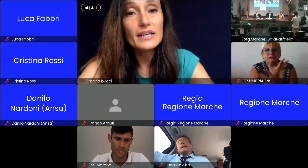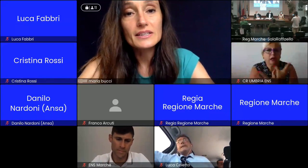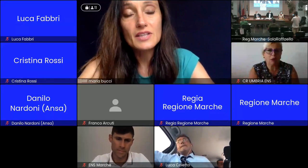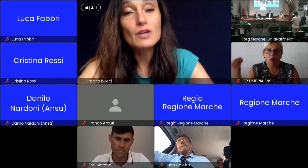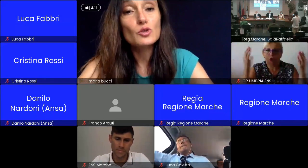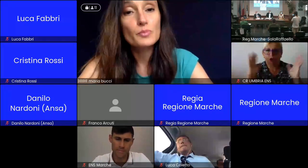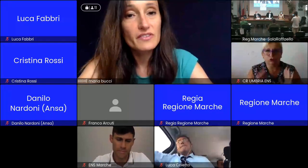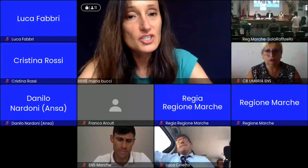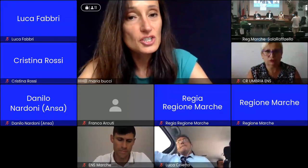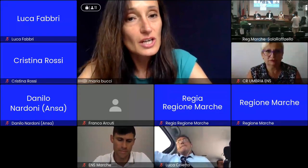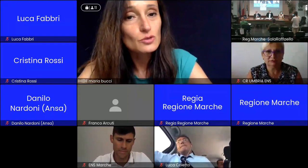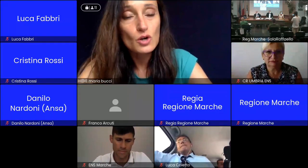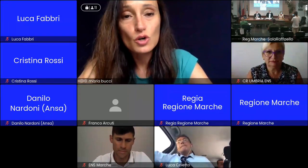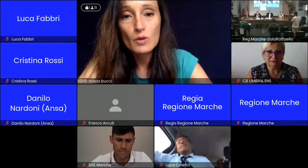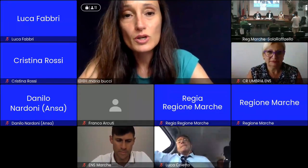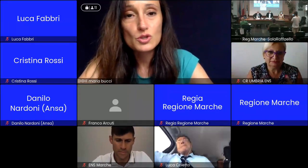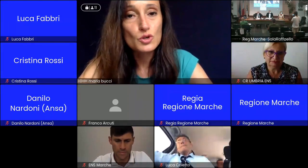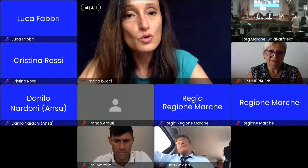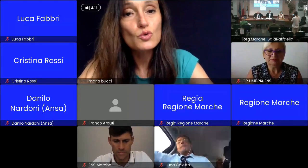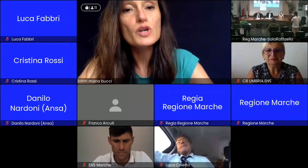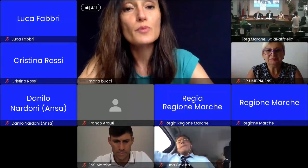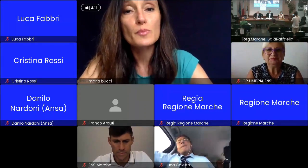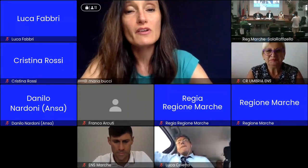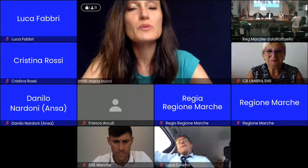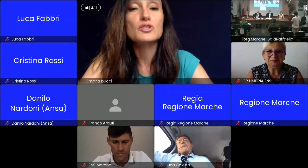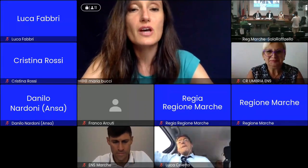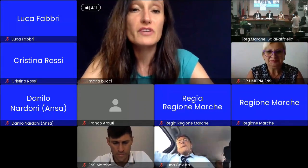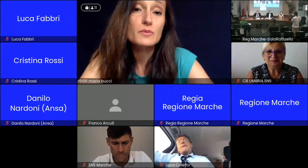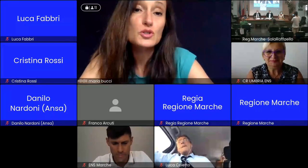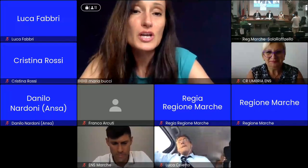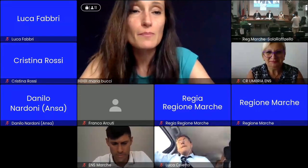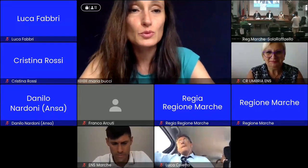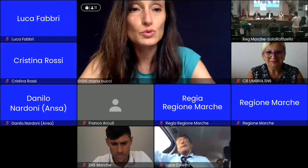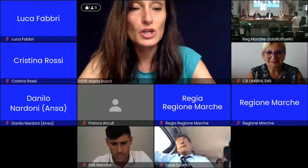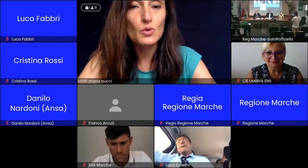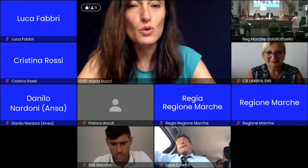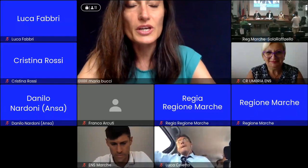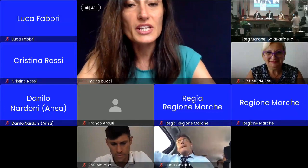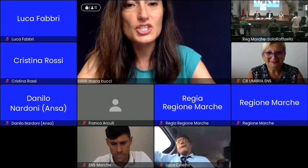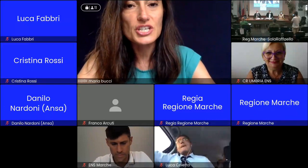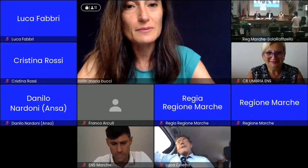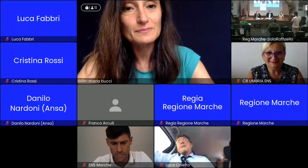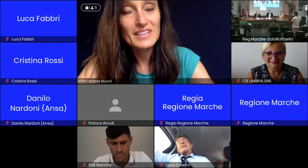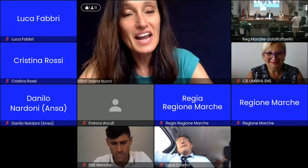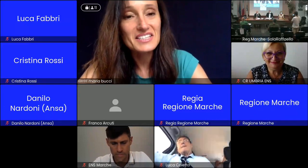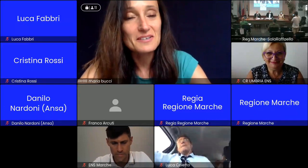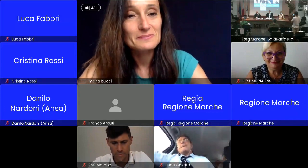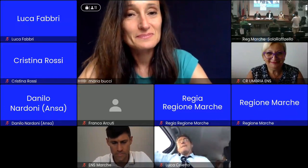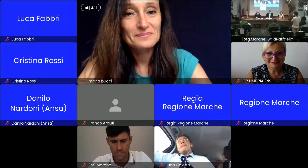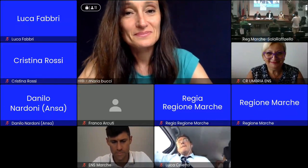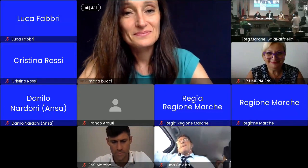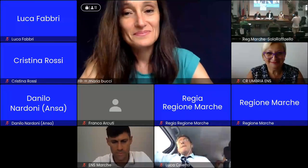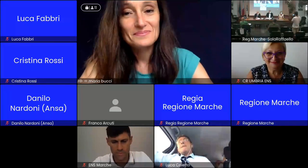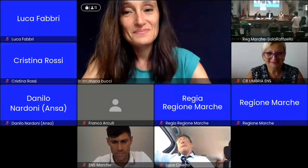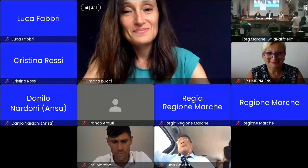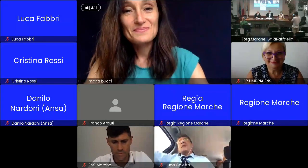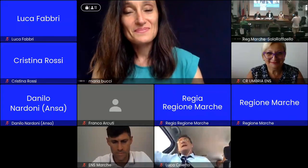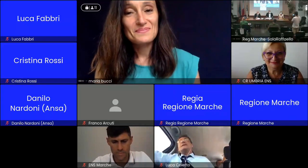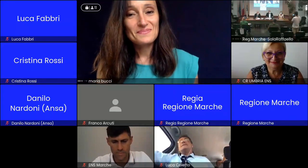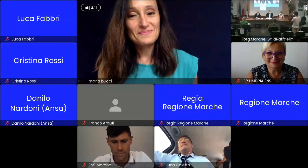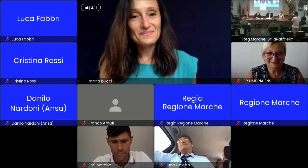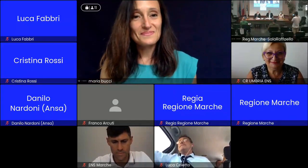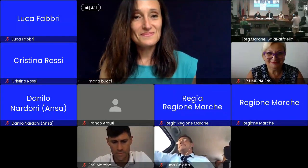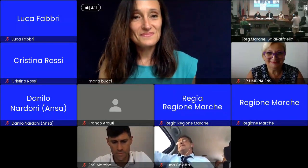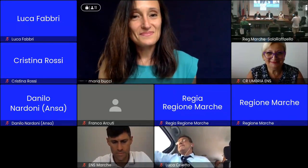Marche ed Umbria, intanto per aver accettato la collaborazione con noi e poi per aver messo in campo tutte le loro energie. Grazie.